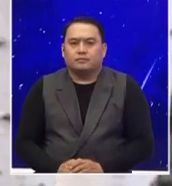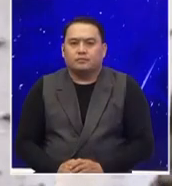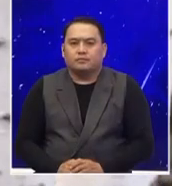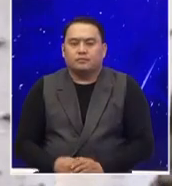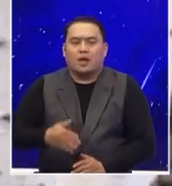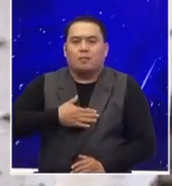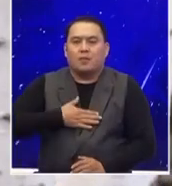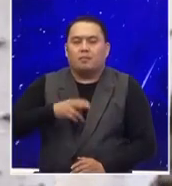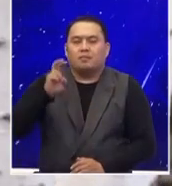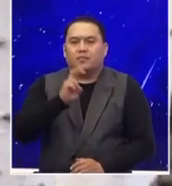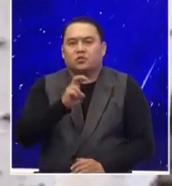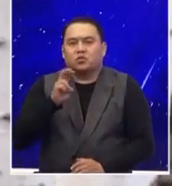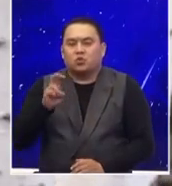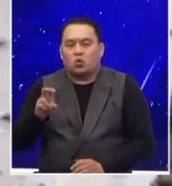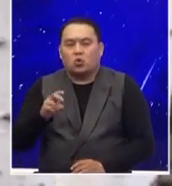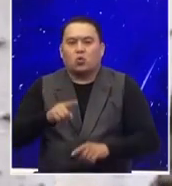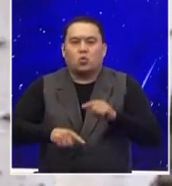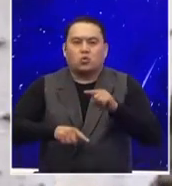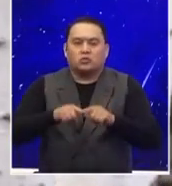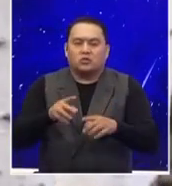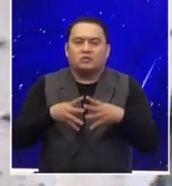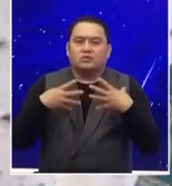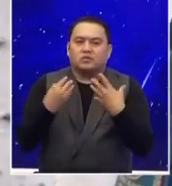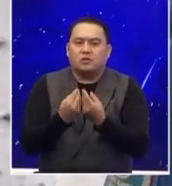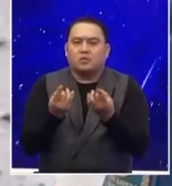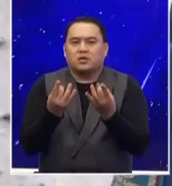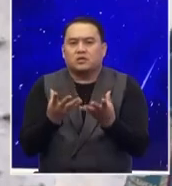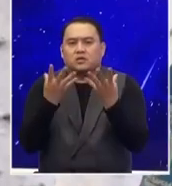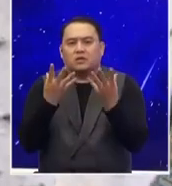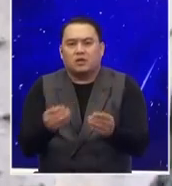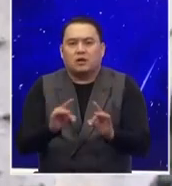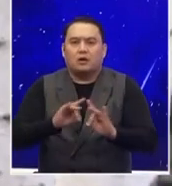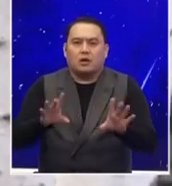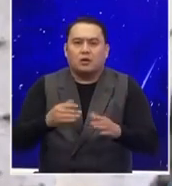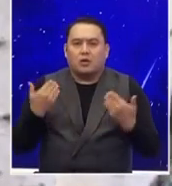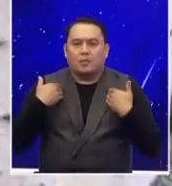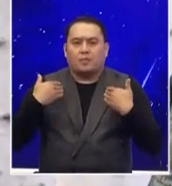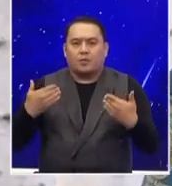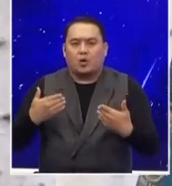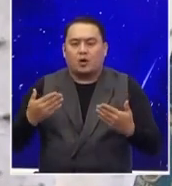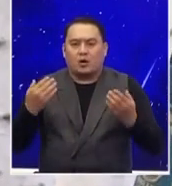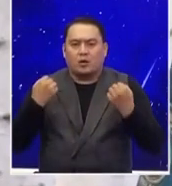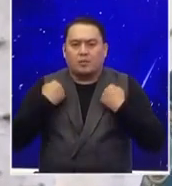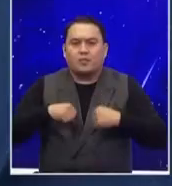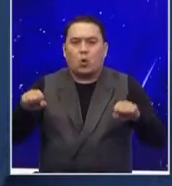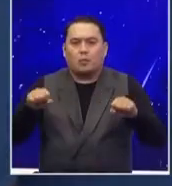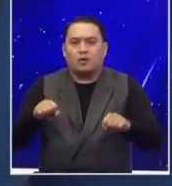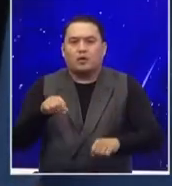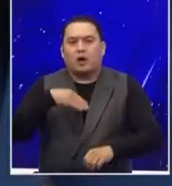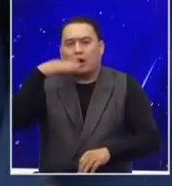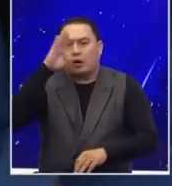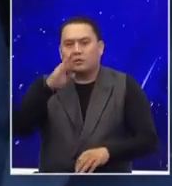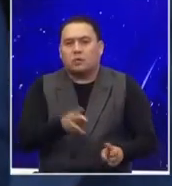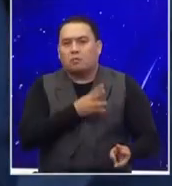Мы посещаем наших погибших коллег не только в праздники, но и в обычные дни. Рассказываем детям, какой мужественный и храбрый отец у них был. Стараемся